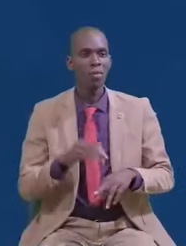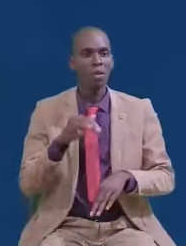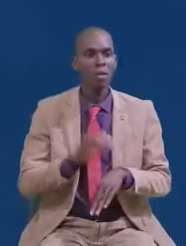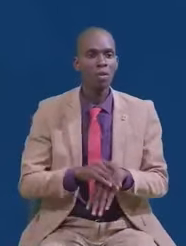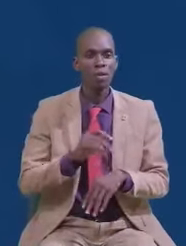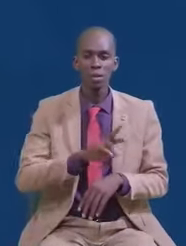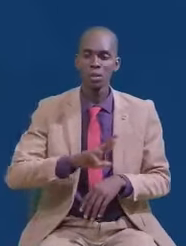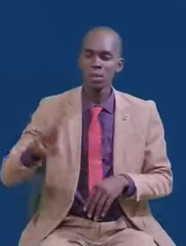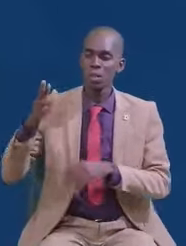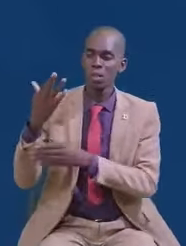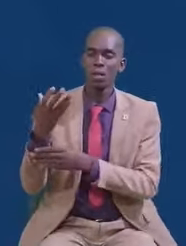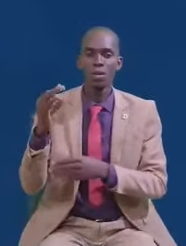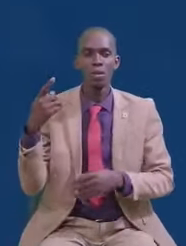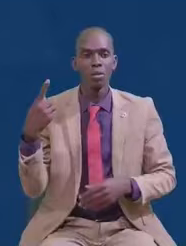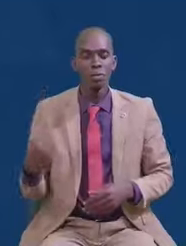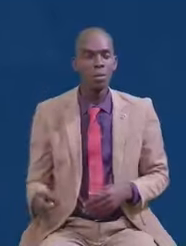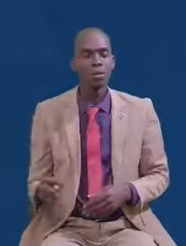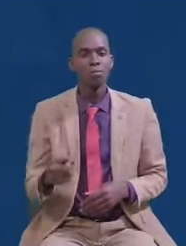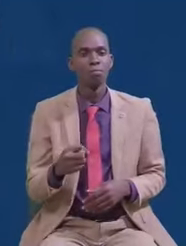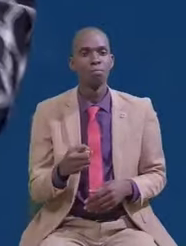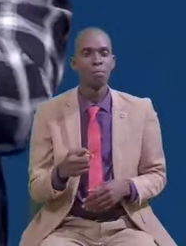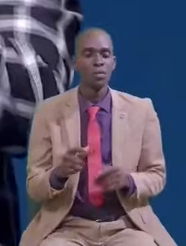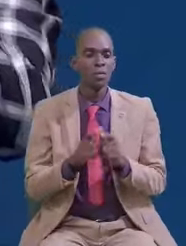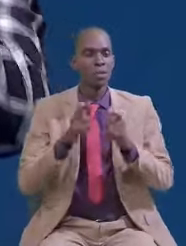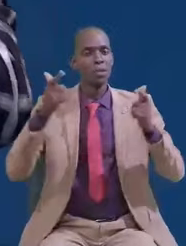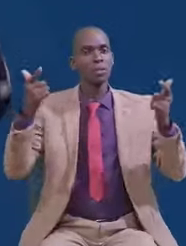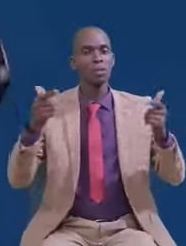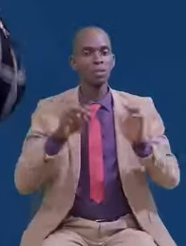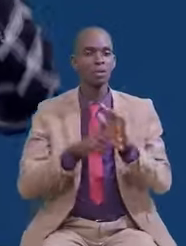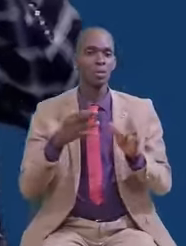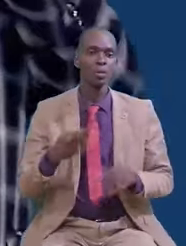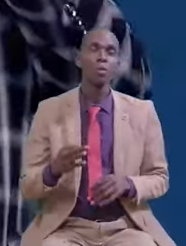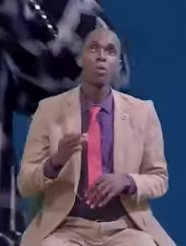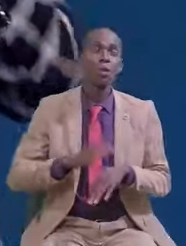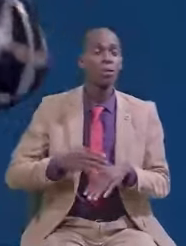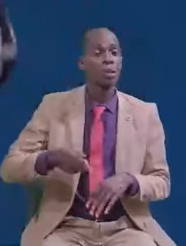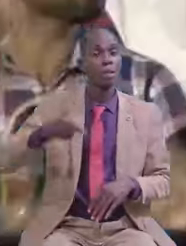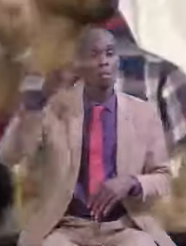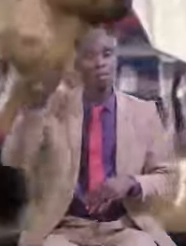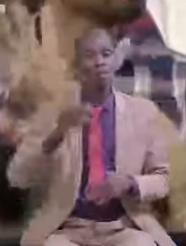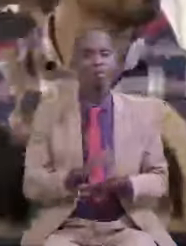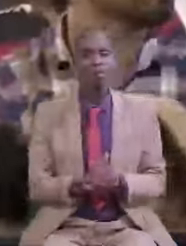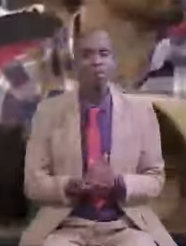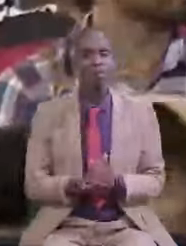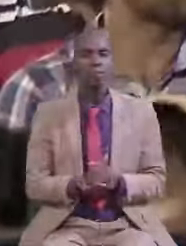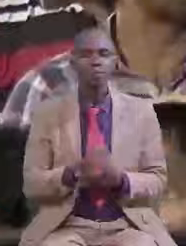Il s'est assis à la droite de la majesté divine dans les lieux très hauts. Cela parle de